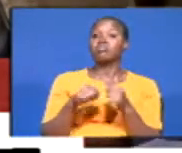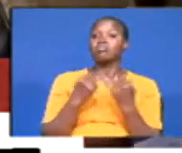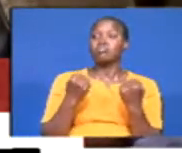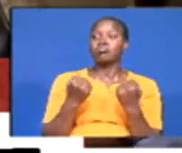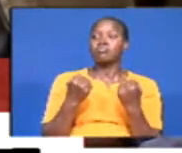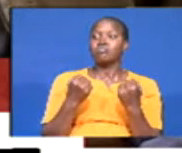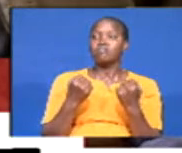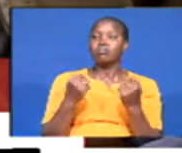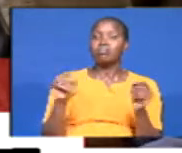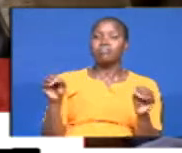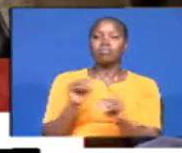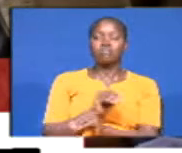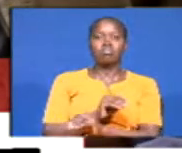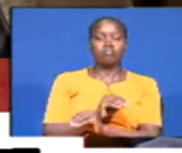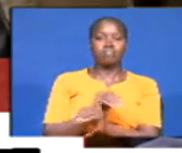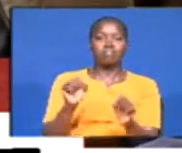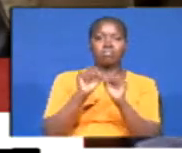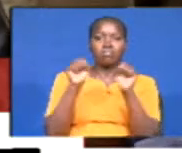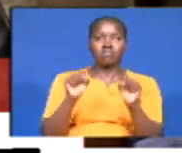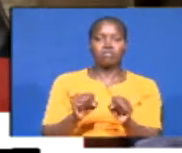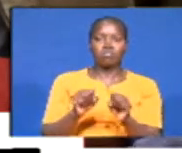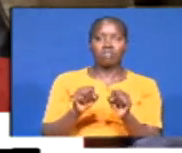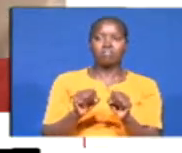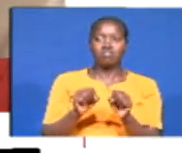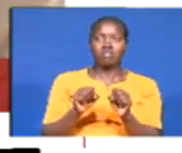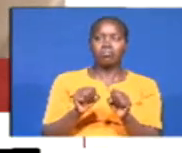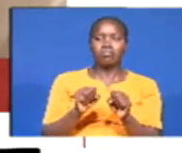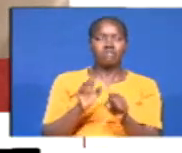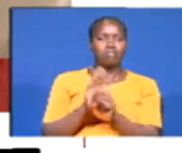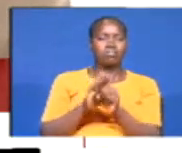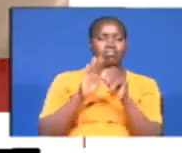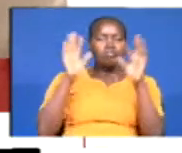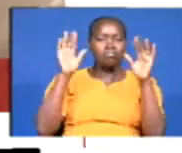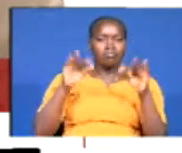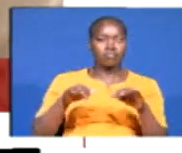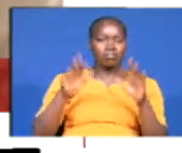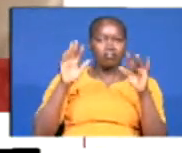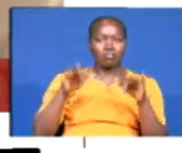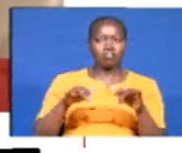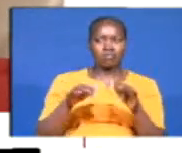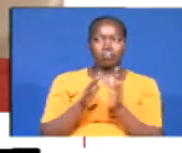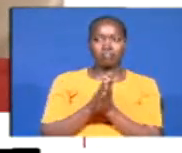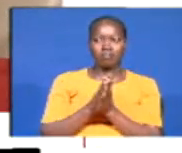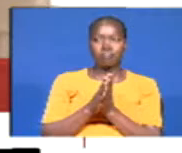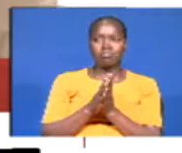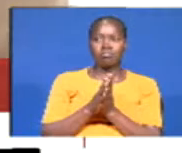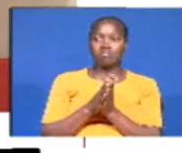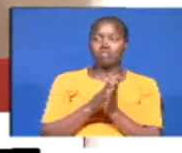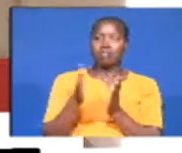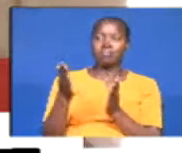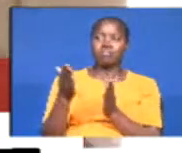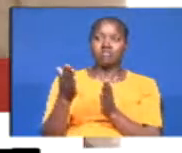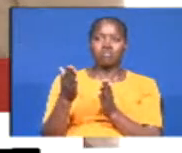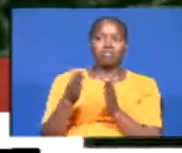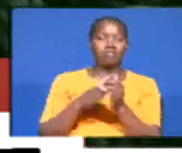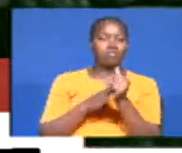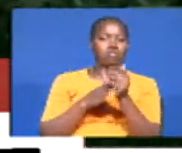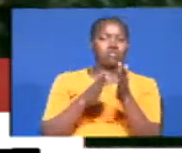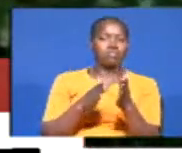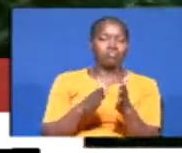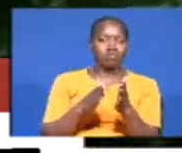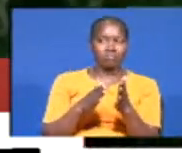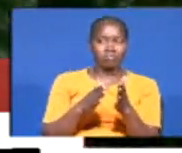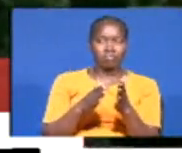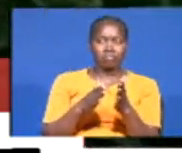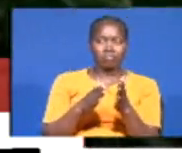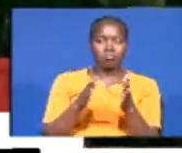a reversal of the system. They've been reporting a lot of rainfall. Dr. David Gikungu, ambaye ni mkurugenzi wa idara ya utabiri wa hali ya hewa hapa